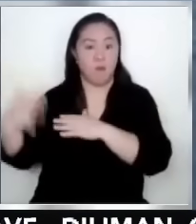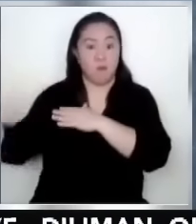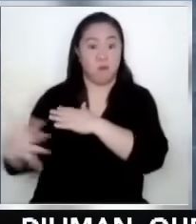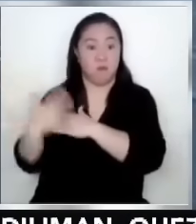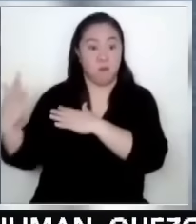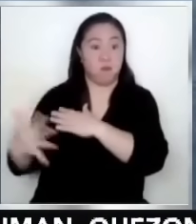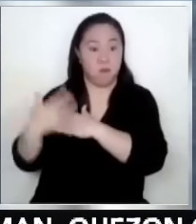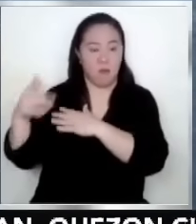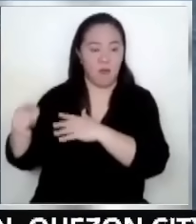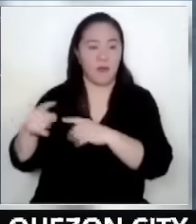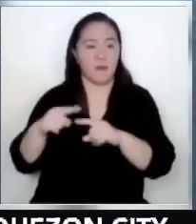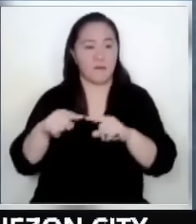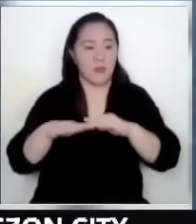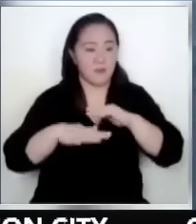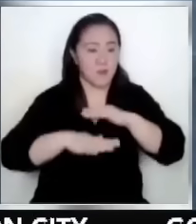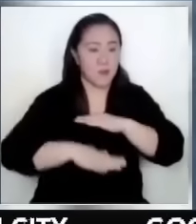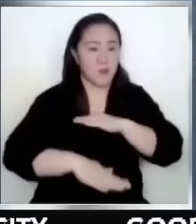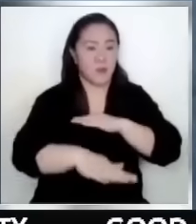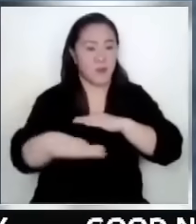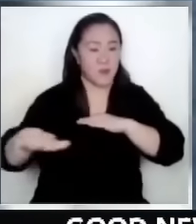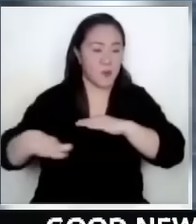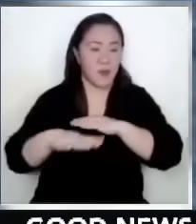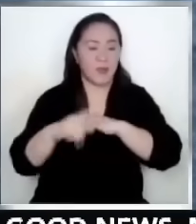Pero ang kapanatagan ng lugar na mayaman sa isda,